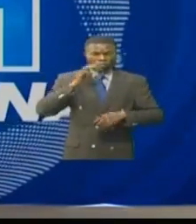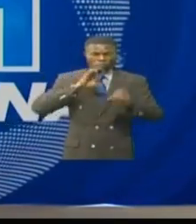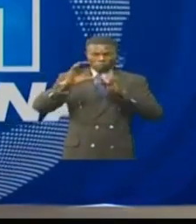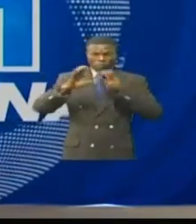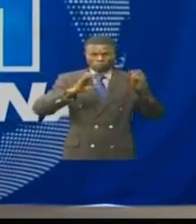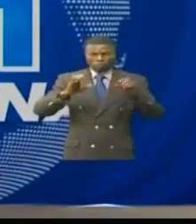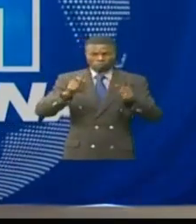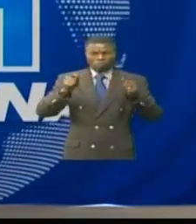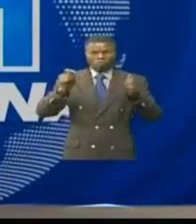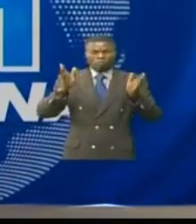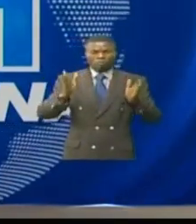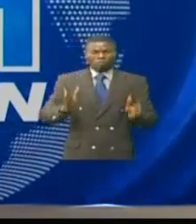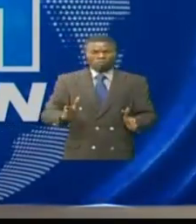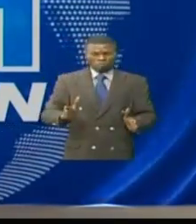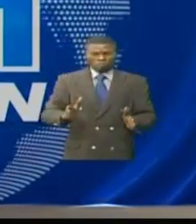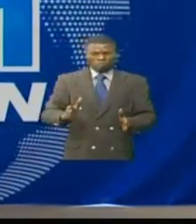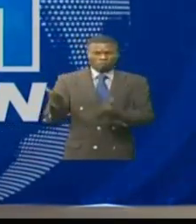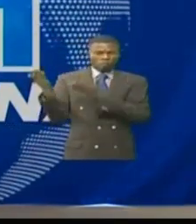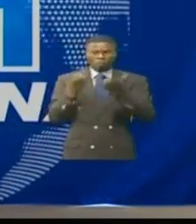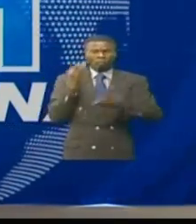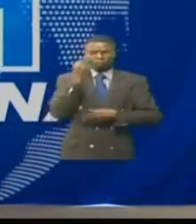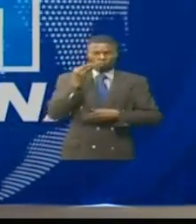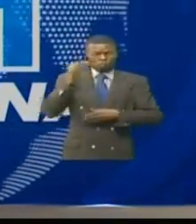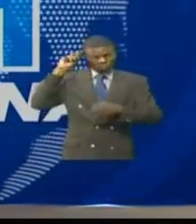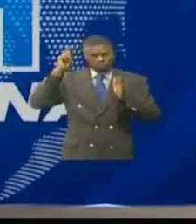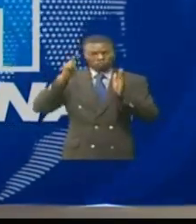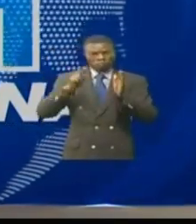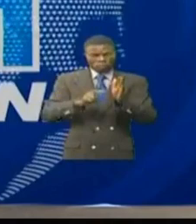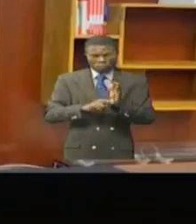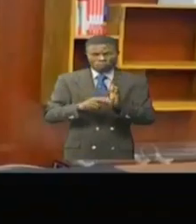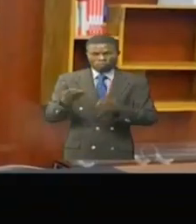la Communication et Médias, porte-parole du gouvernement.